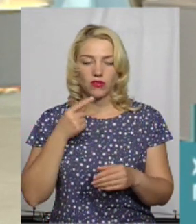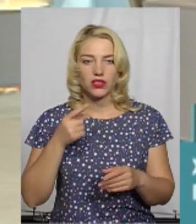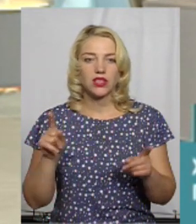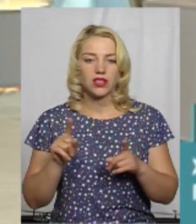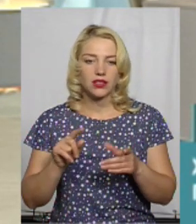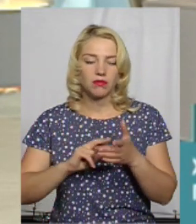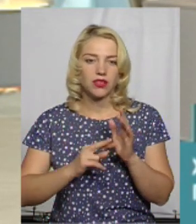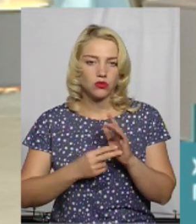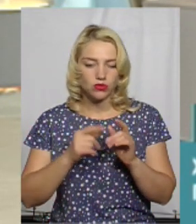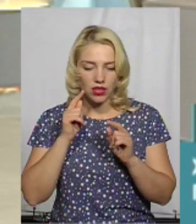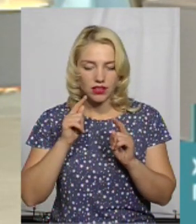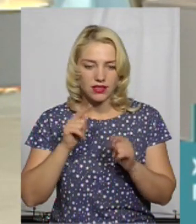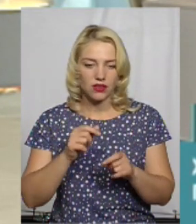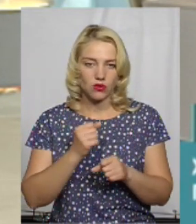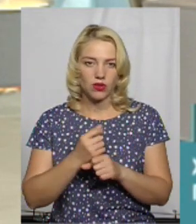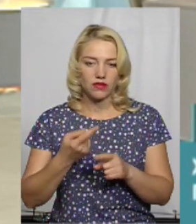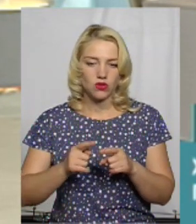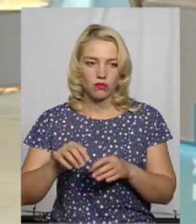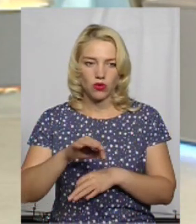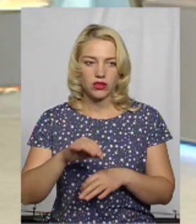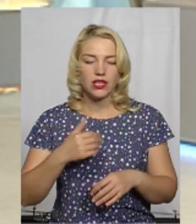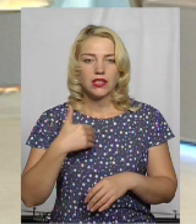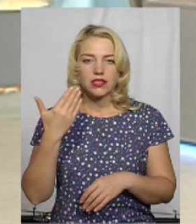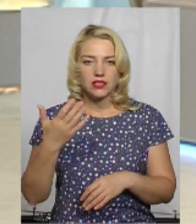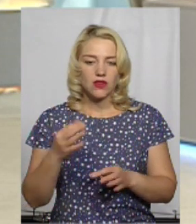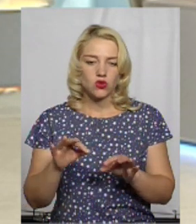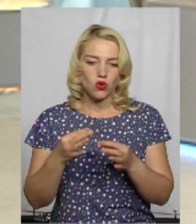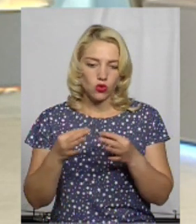плануєте робити в цьому проєкті? З вашого дозволу я почну.